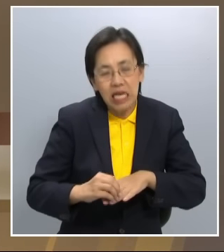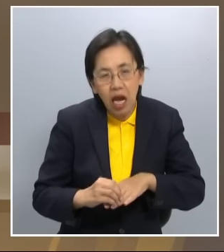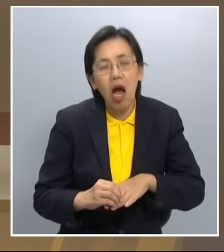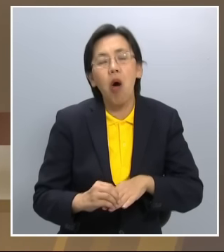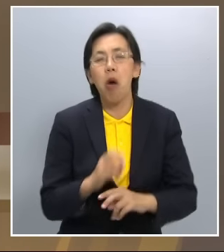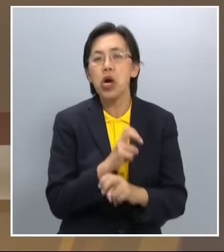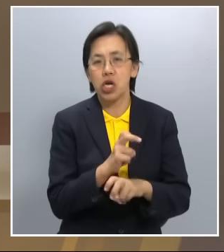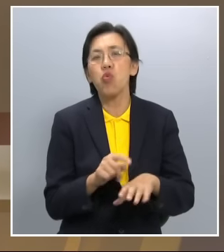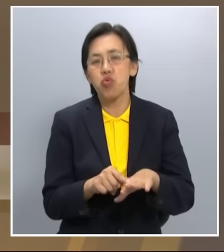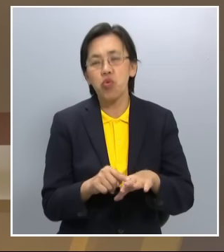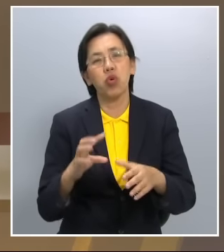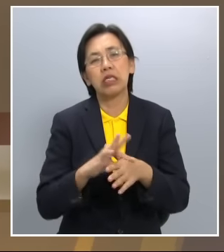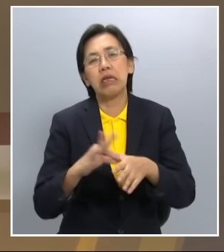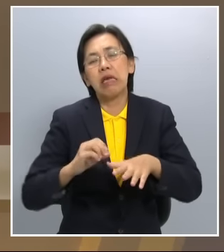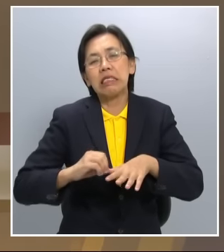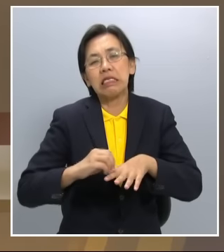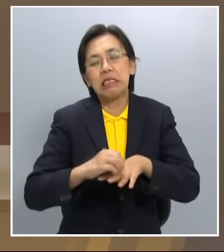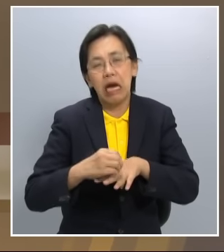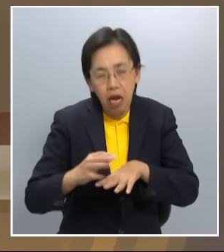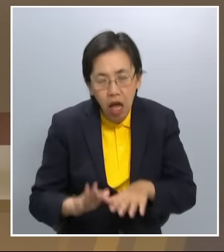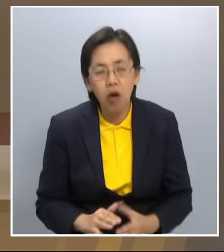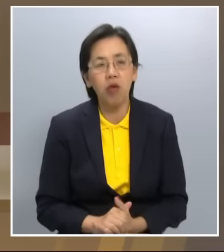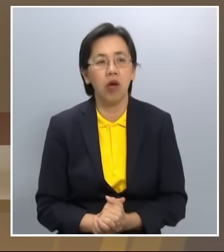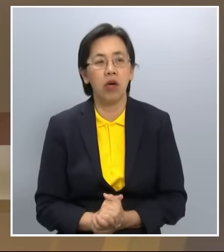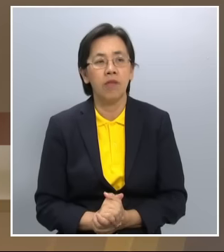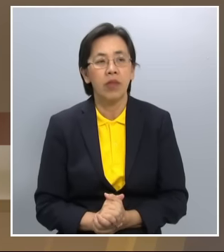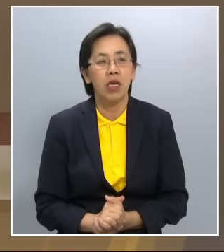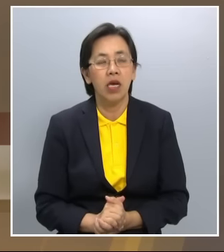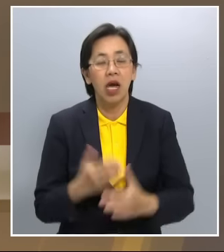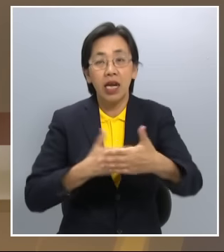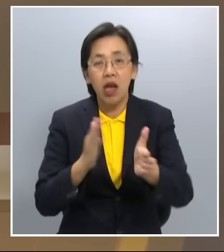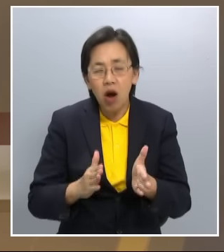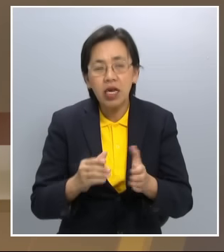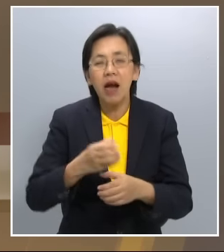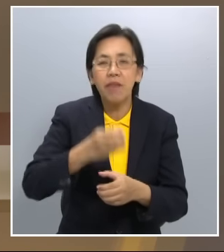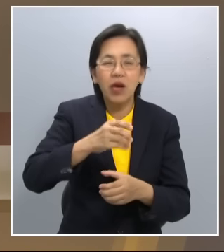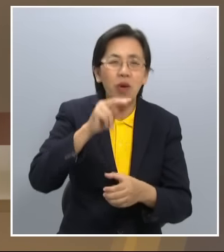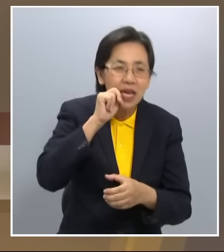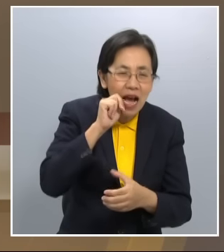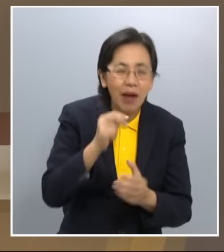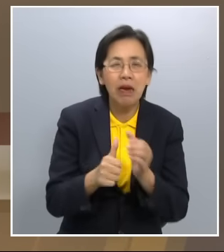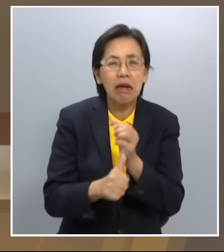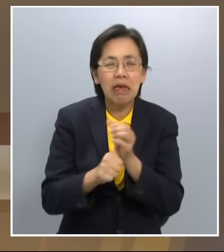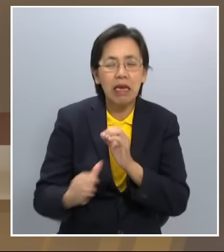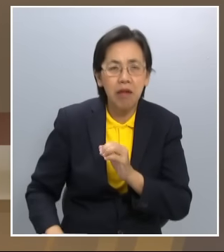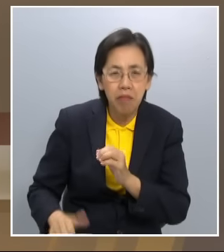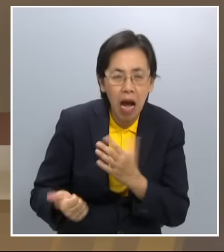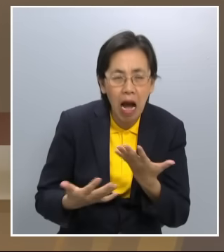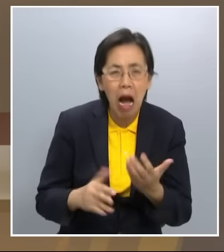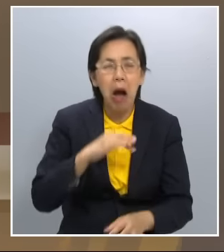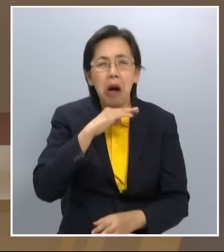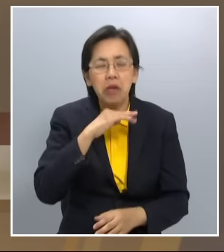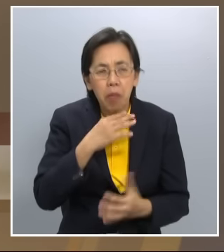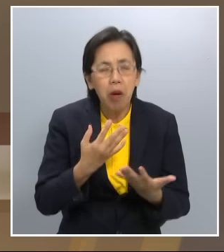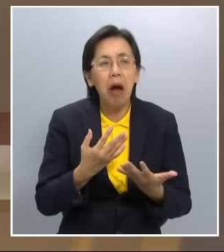ดูกในห้องมีทั้งขวดเศษขวดน้ำดื่มมูลสุนัขมีเศษขยะจำนวนมากเต็ม